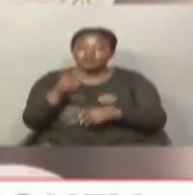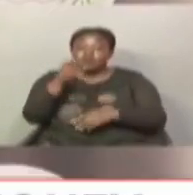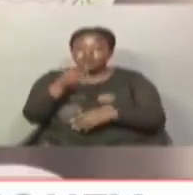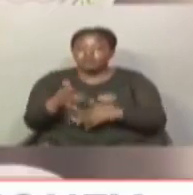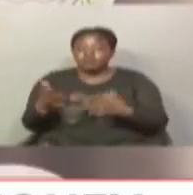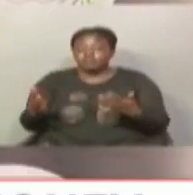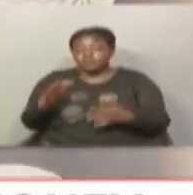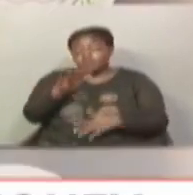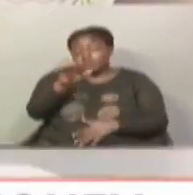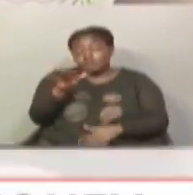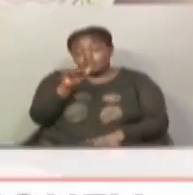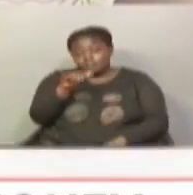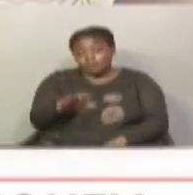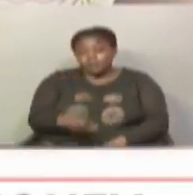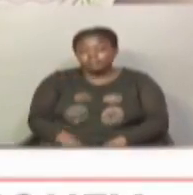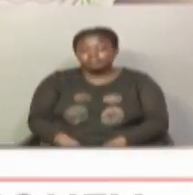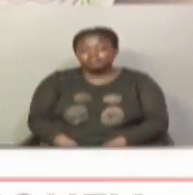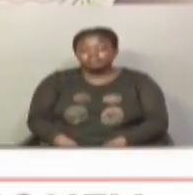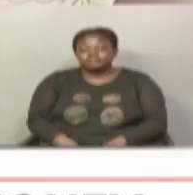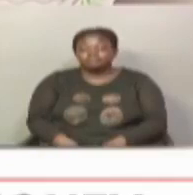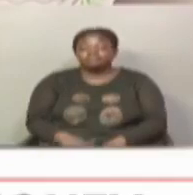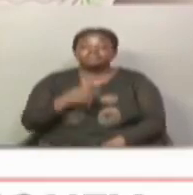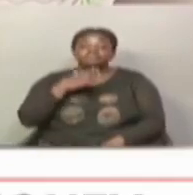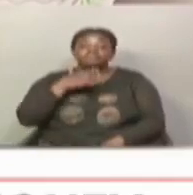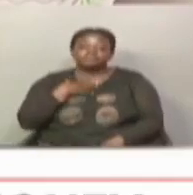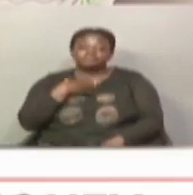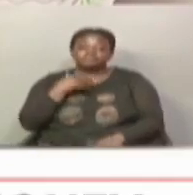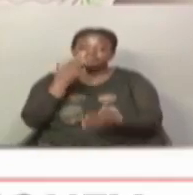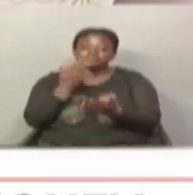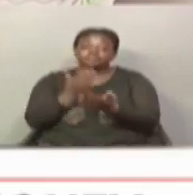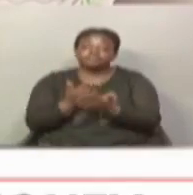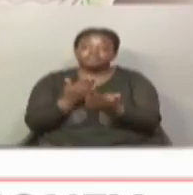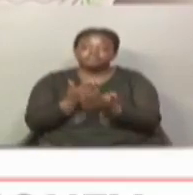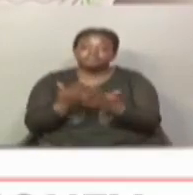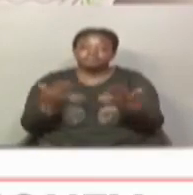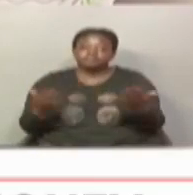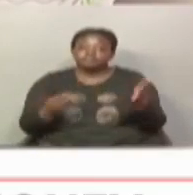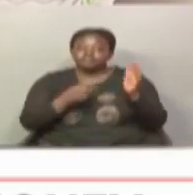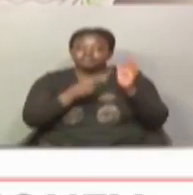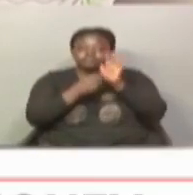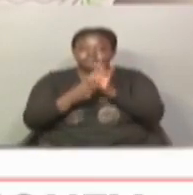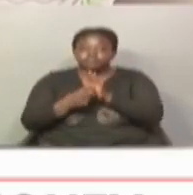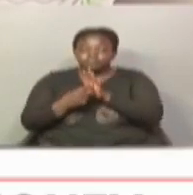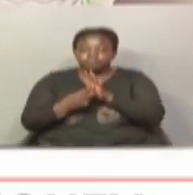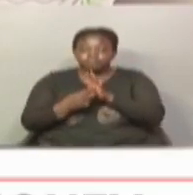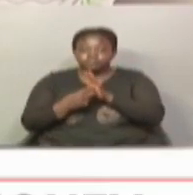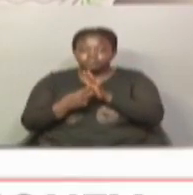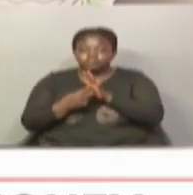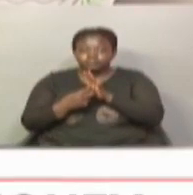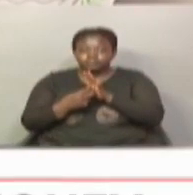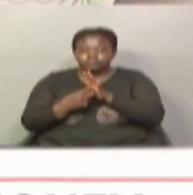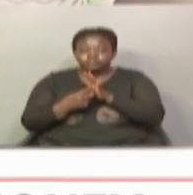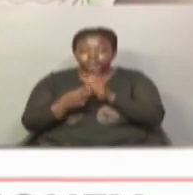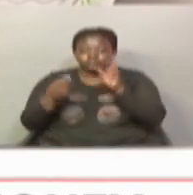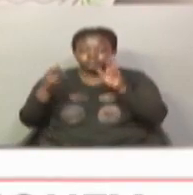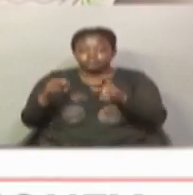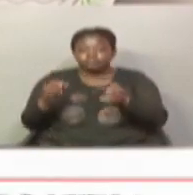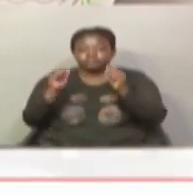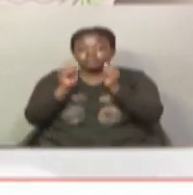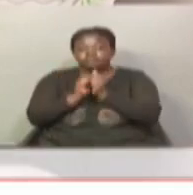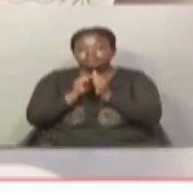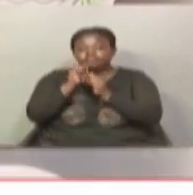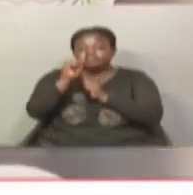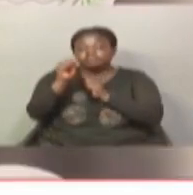kino. Njagala kusaba mwena abali ewabweru nti omwoleso ogenda beera nga 10,